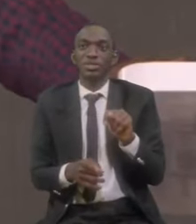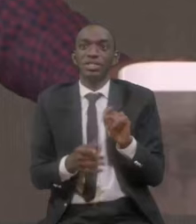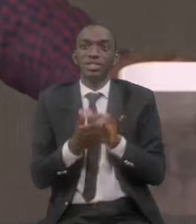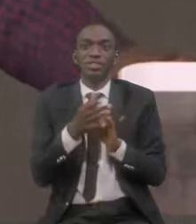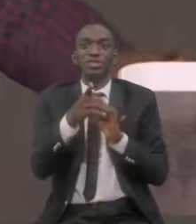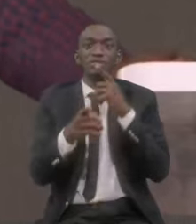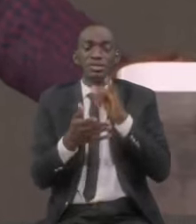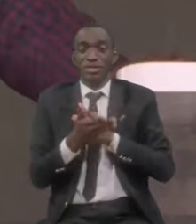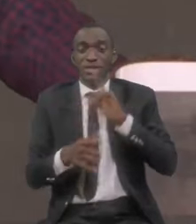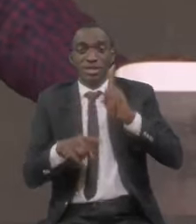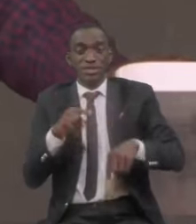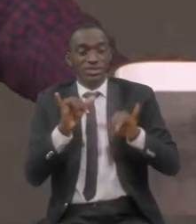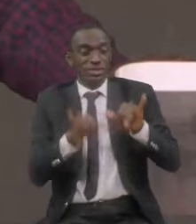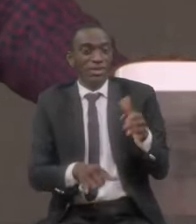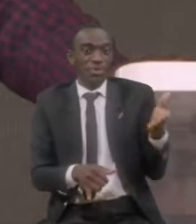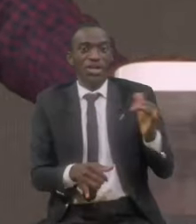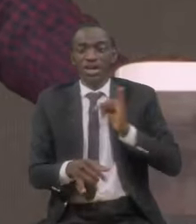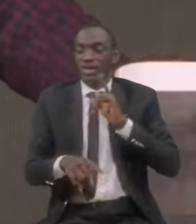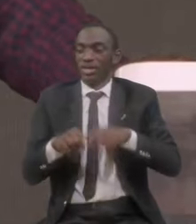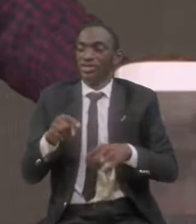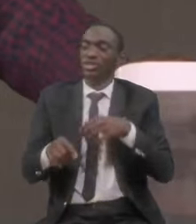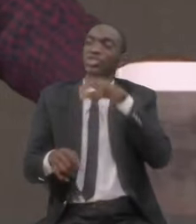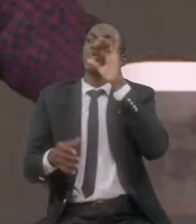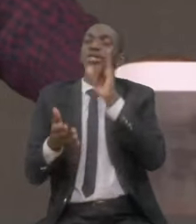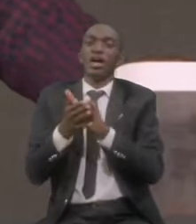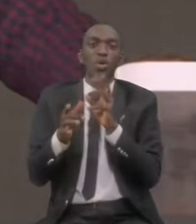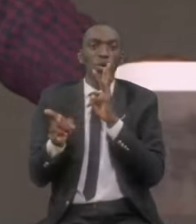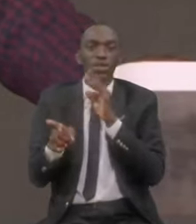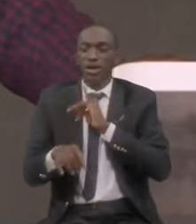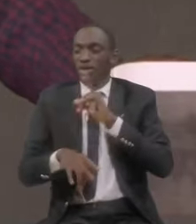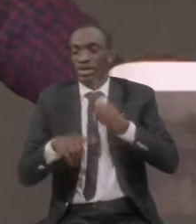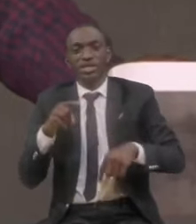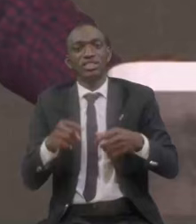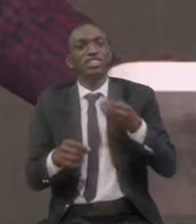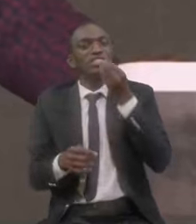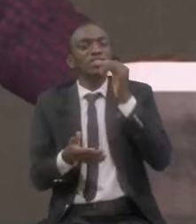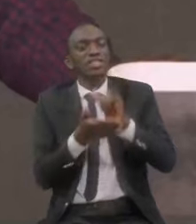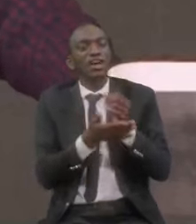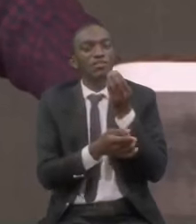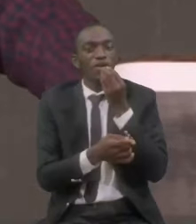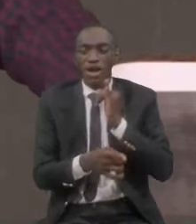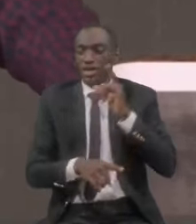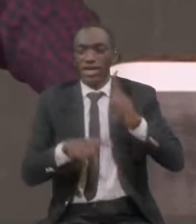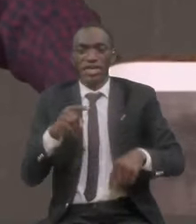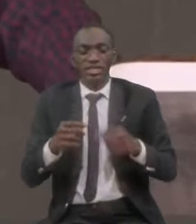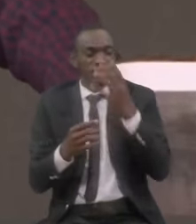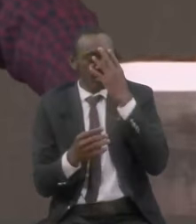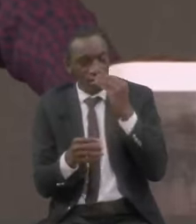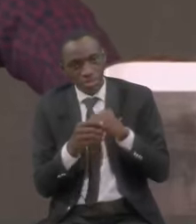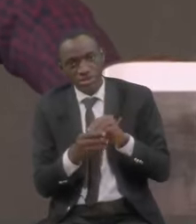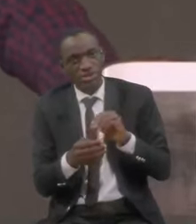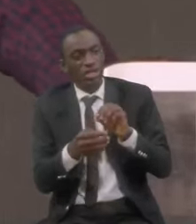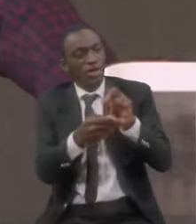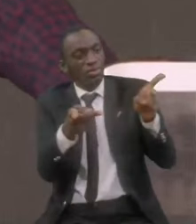Je ne peux pas boire cette eau-là. Je ne peux pas manger ce repas. Je ne peux pas dormir dans une chambre pareille. Je ne peux pas